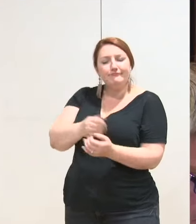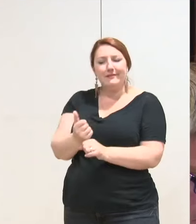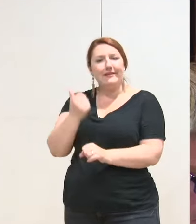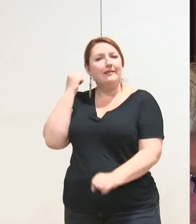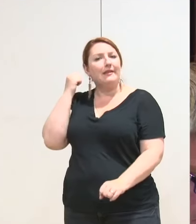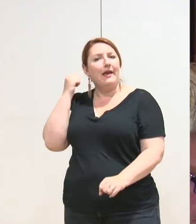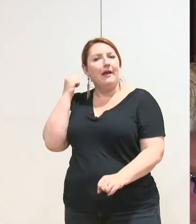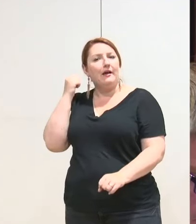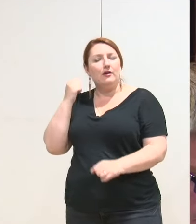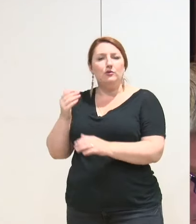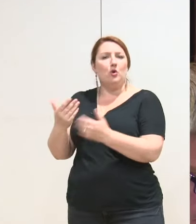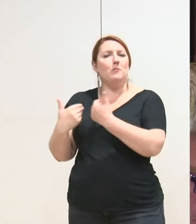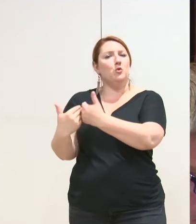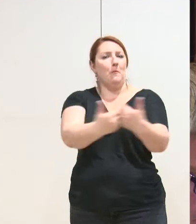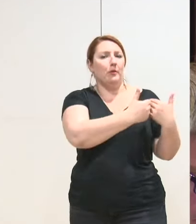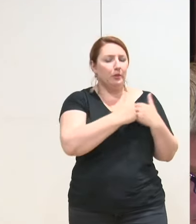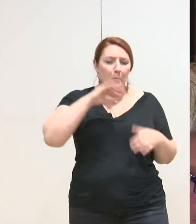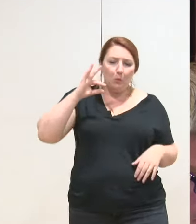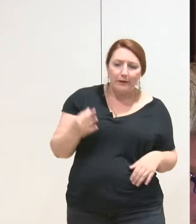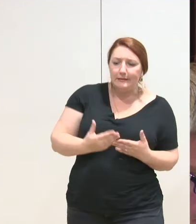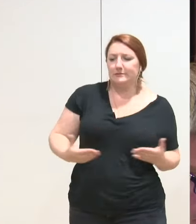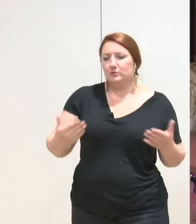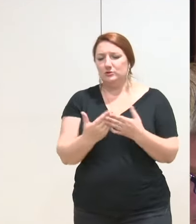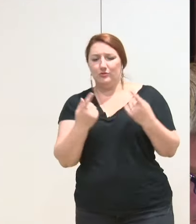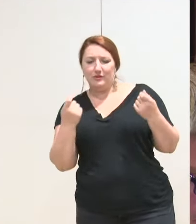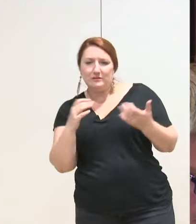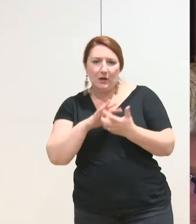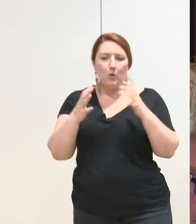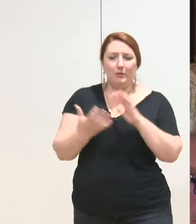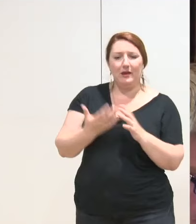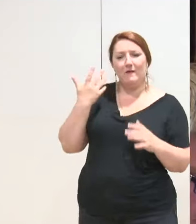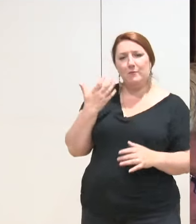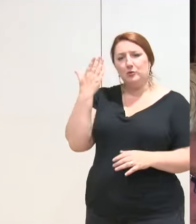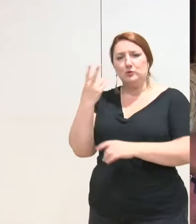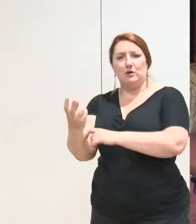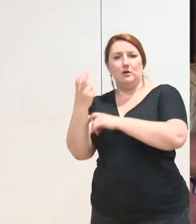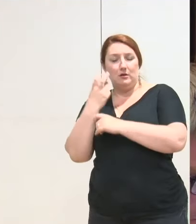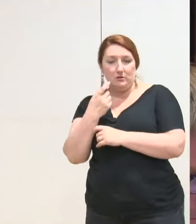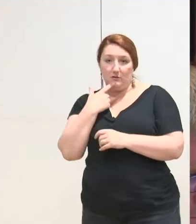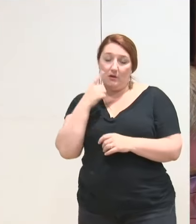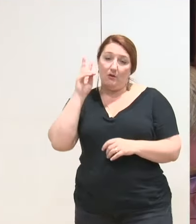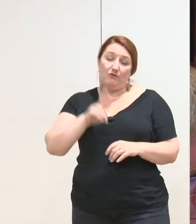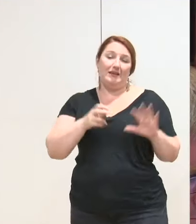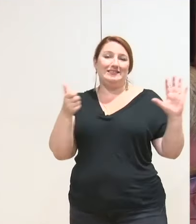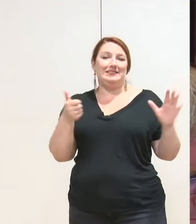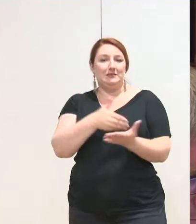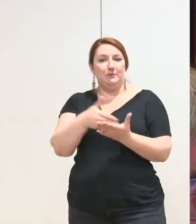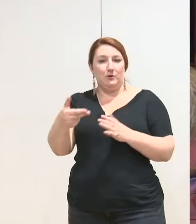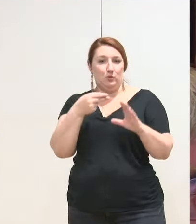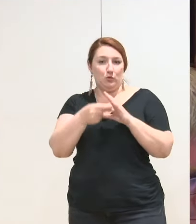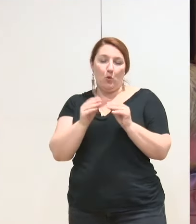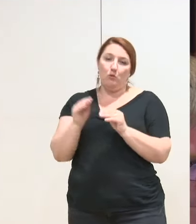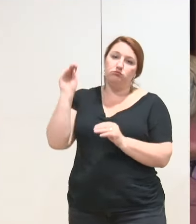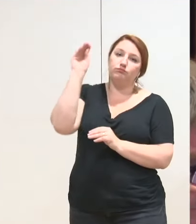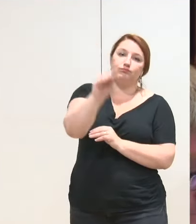dernier en nous disant aussi à quel point la situation financière était compliquée vous avez donc reporté près de 6 million d'euros de cet emprunt pour